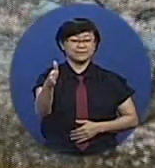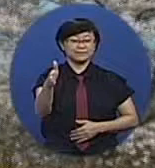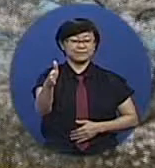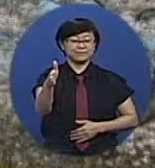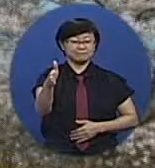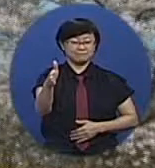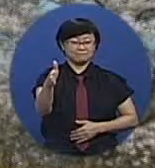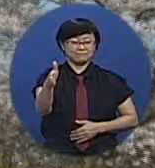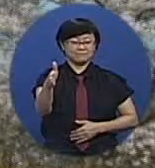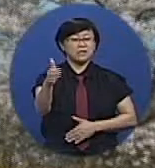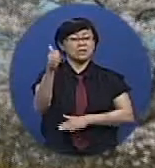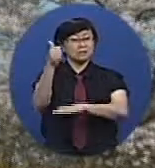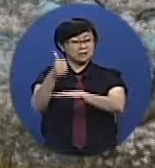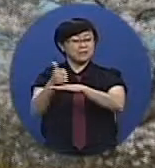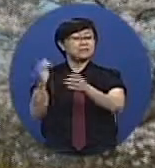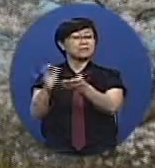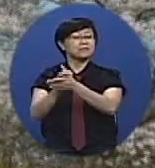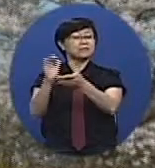고집하면